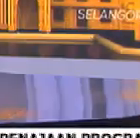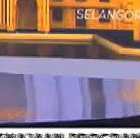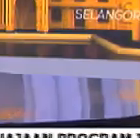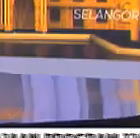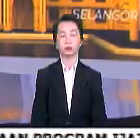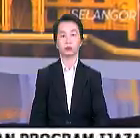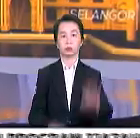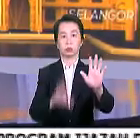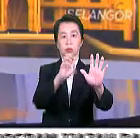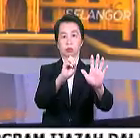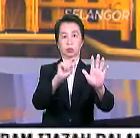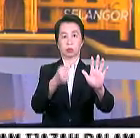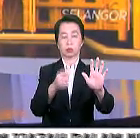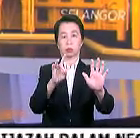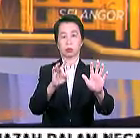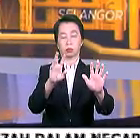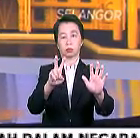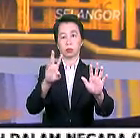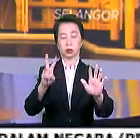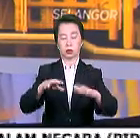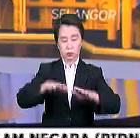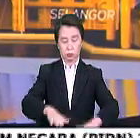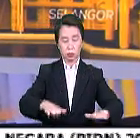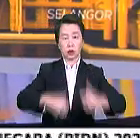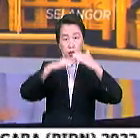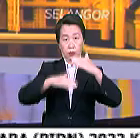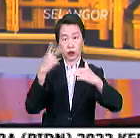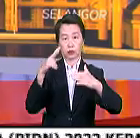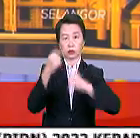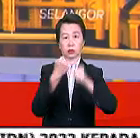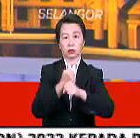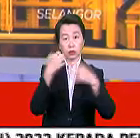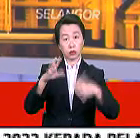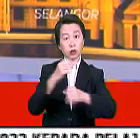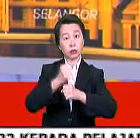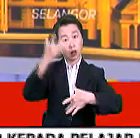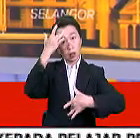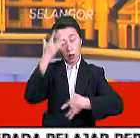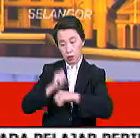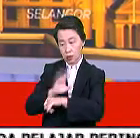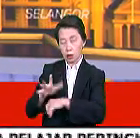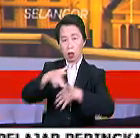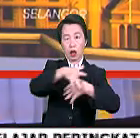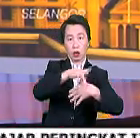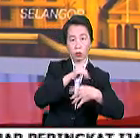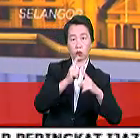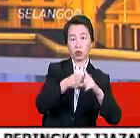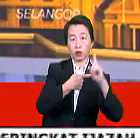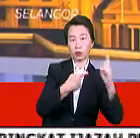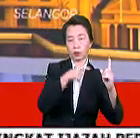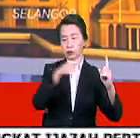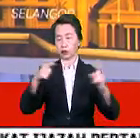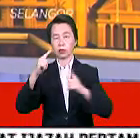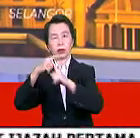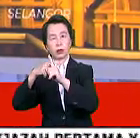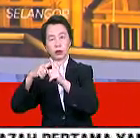Seramai 50,826 kanak-kanak bawah 12 tahun telah dijangkiti COVID-19 bermula awal Januari sehingga pertengahan